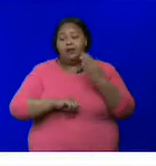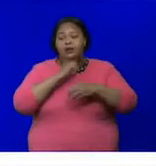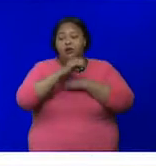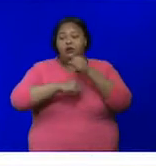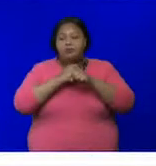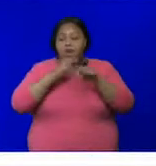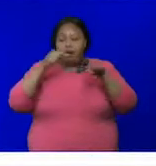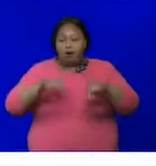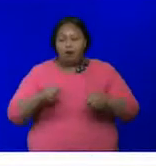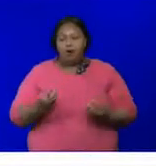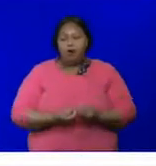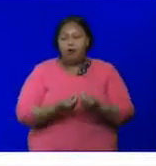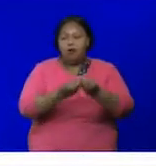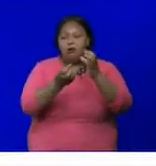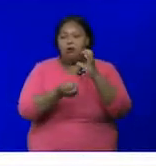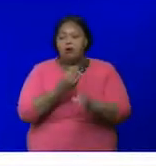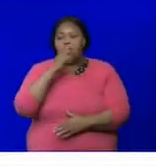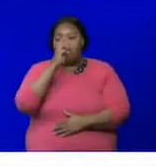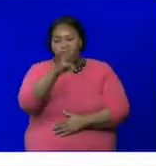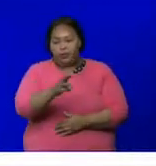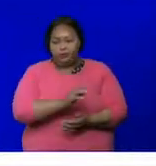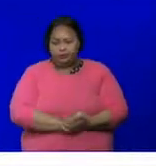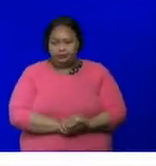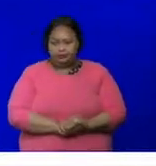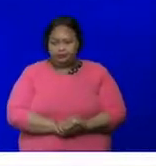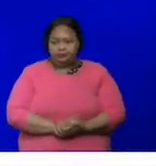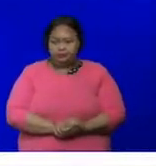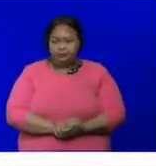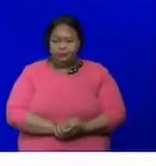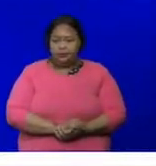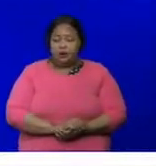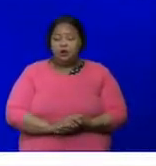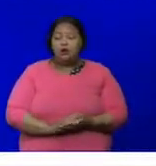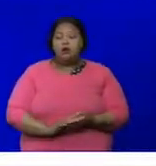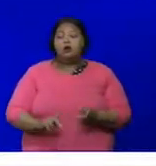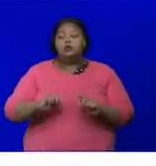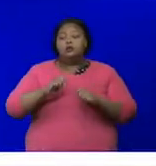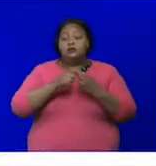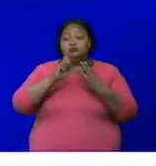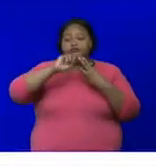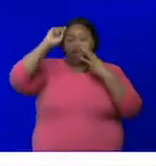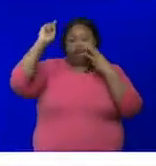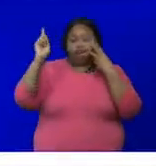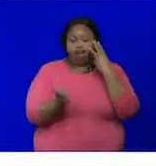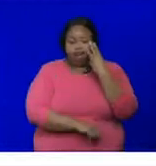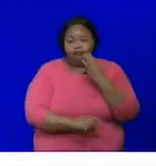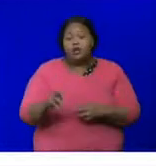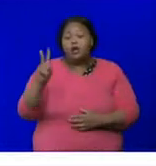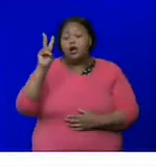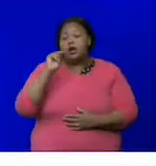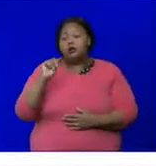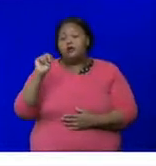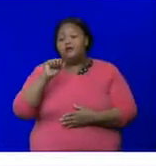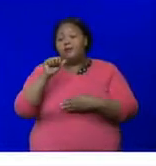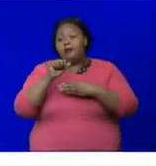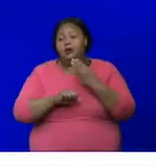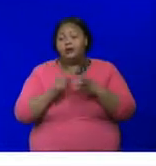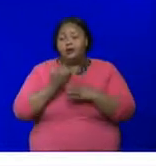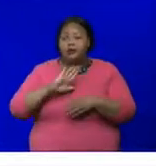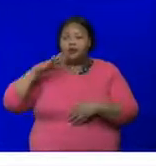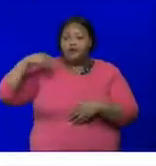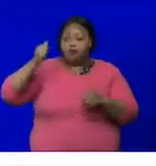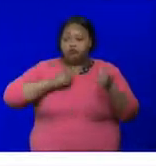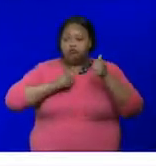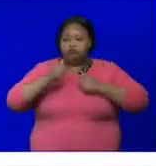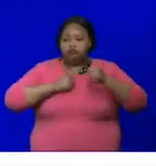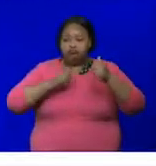losedulo Ikhethelo lesivele emdlalo wekhilikithi lakuleli kubheke ukuthi kulomnyaka losedulo ngenyanga yelwedi lelibheke 7 laseRwanda yongenele